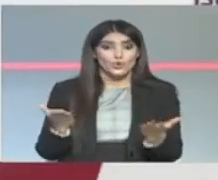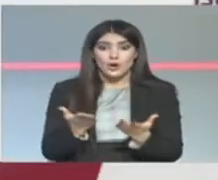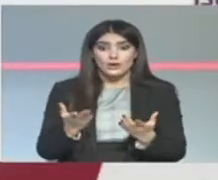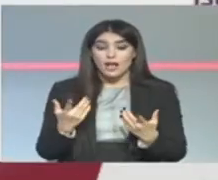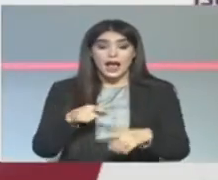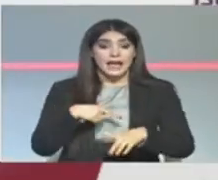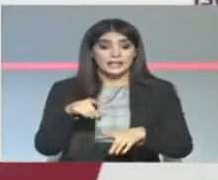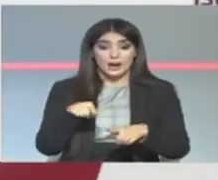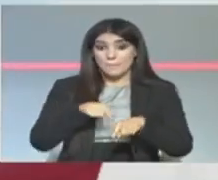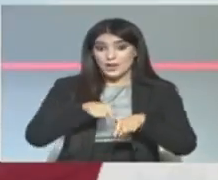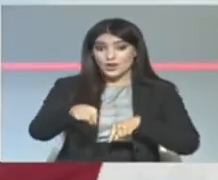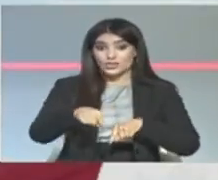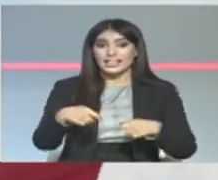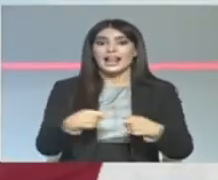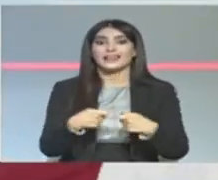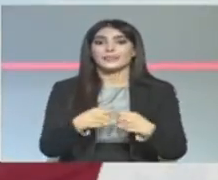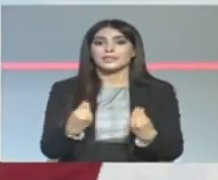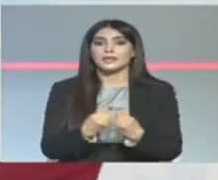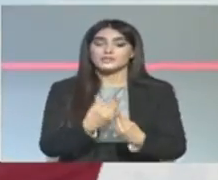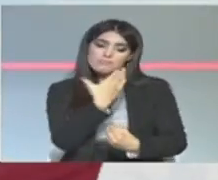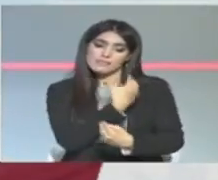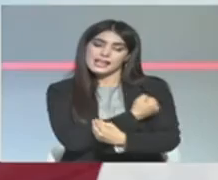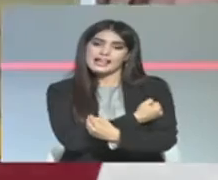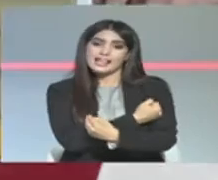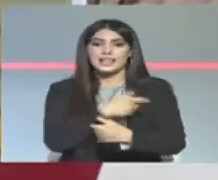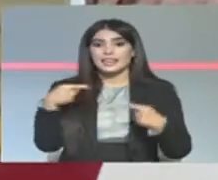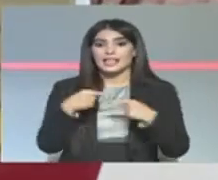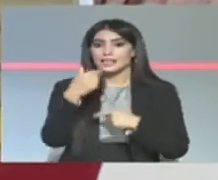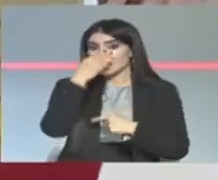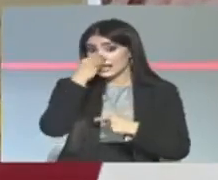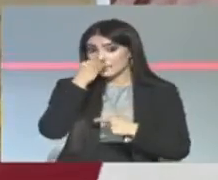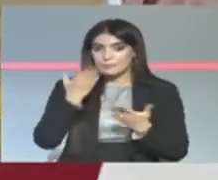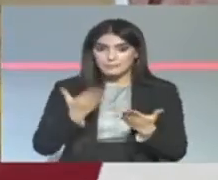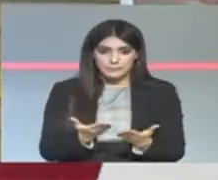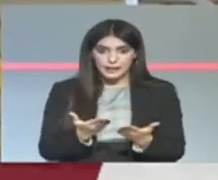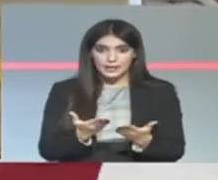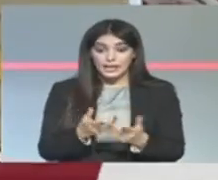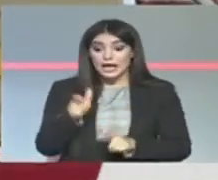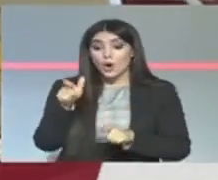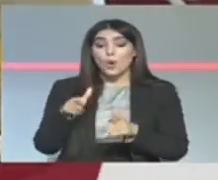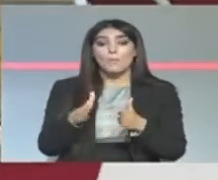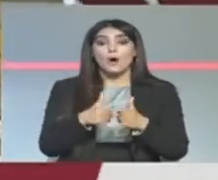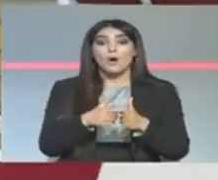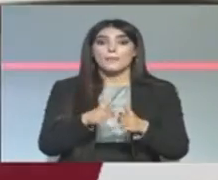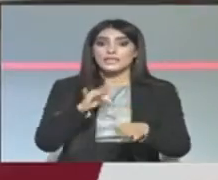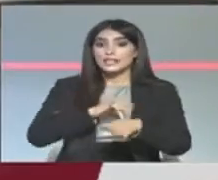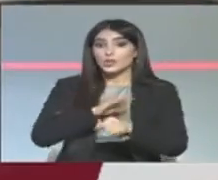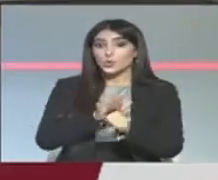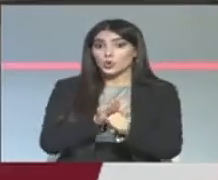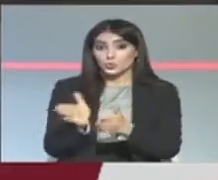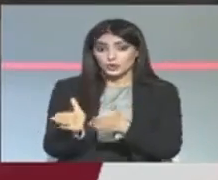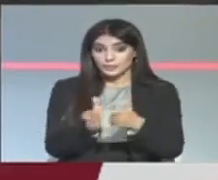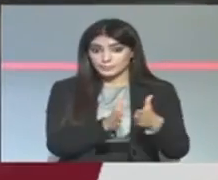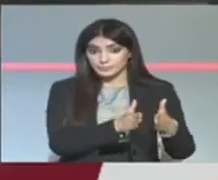الفتره المناسبه لاجراء تلقيح النسبه الموسميه للذين تع لهم الوباء